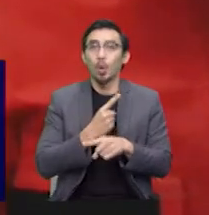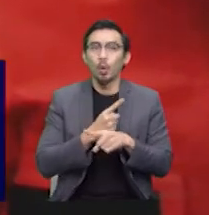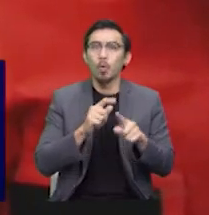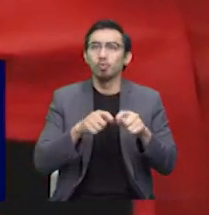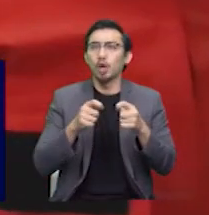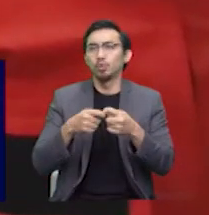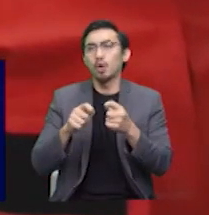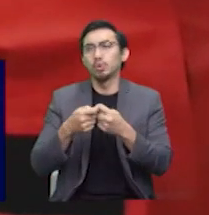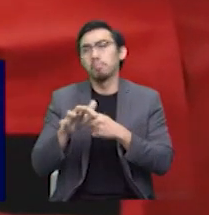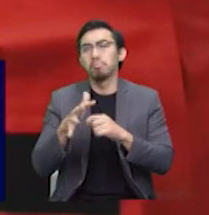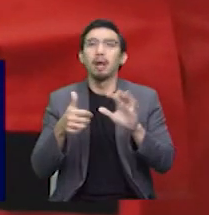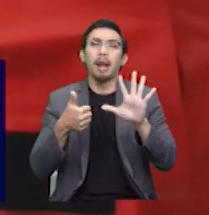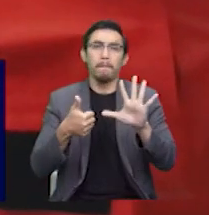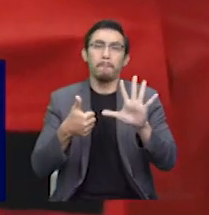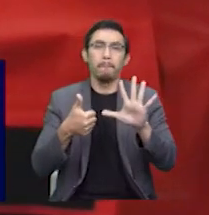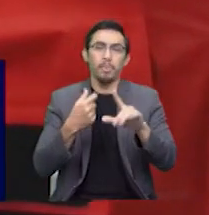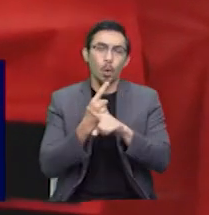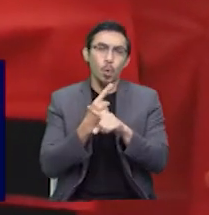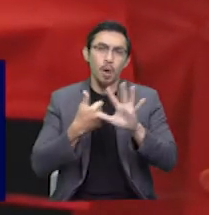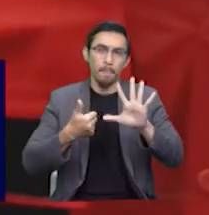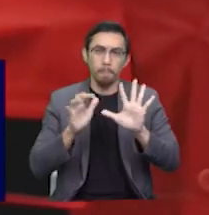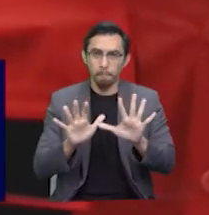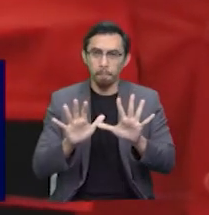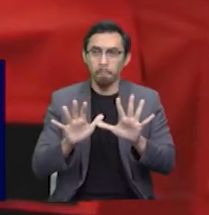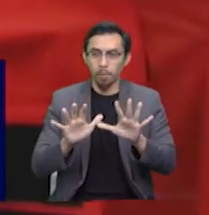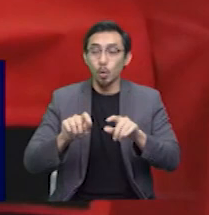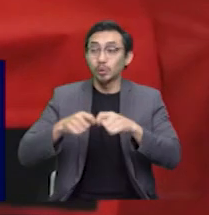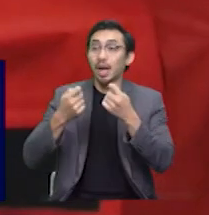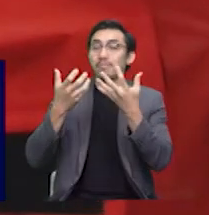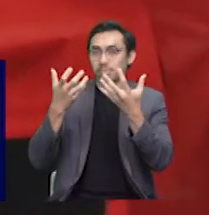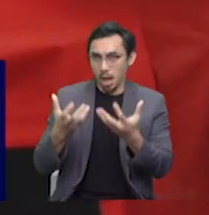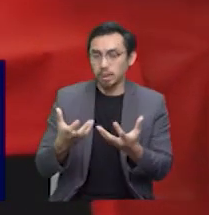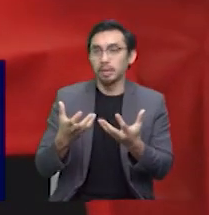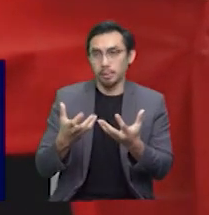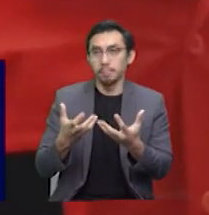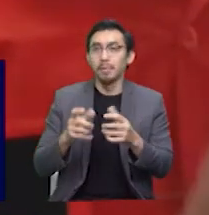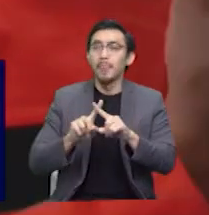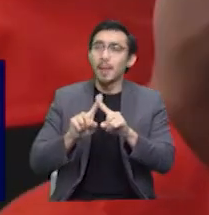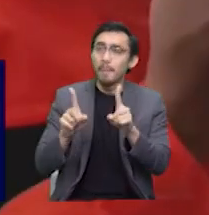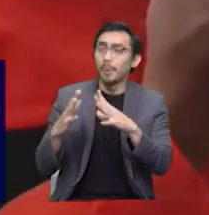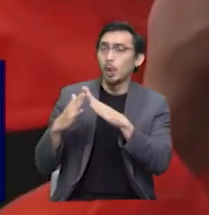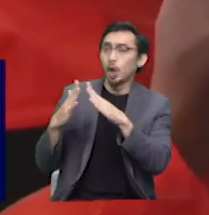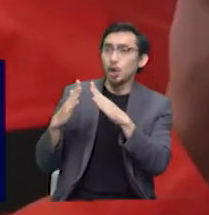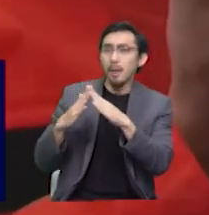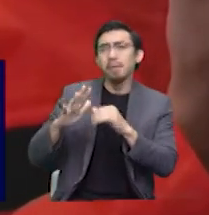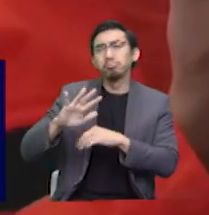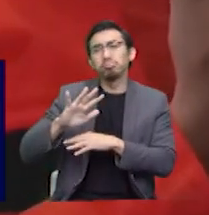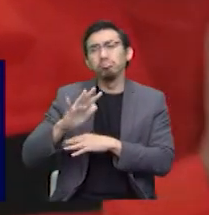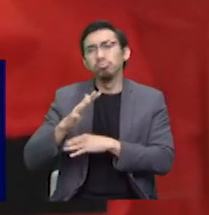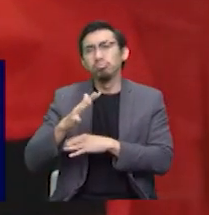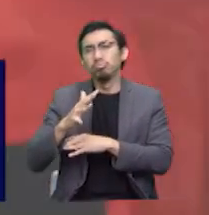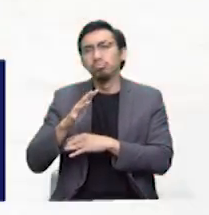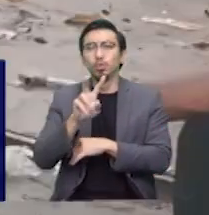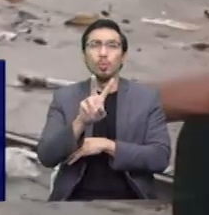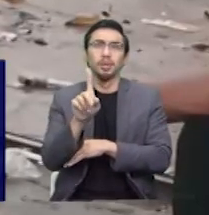kurang lebih 6. Dan itu rusak berat ya. Hampir semuanya rusak berat. Tapi untuk rumah ini hampir 21